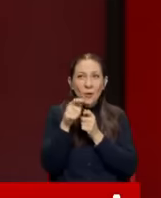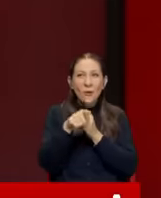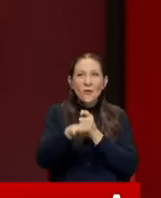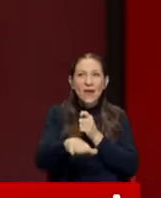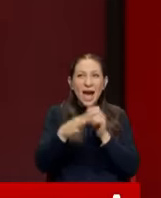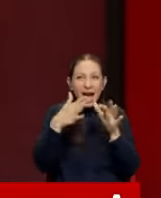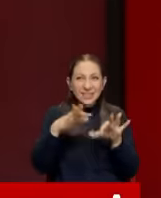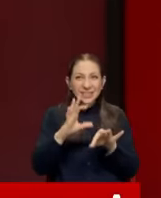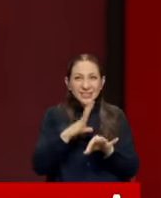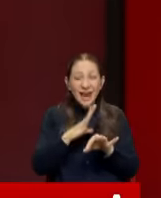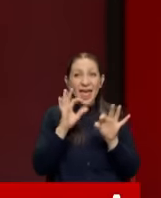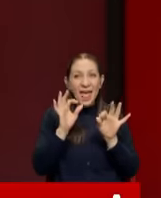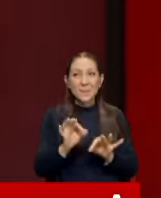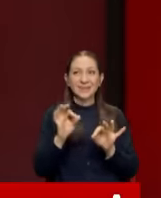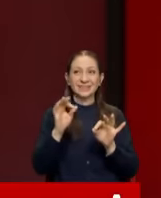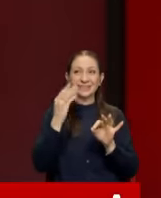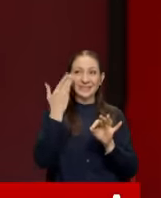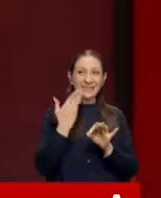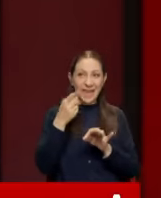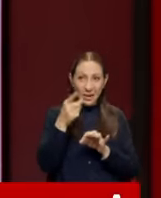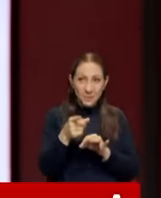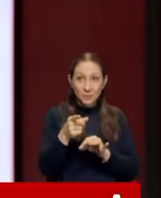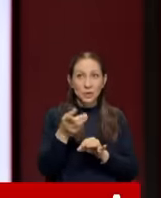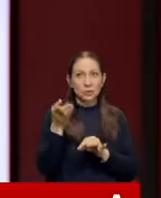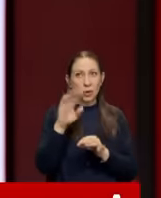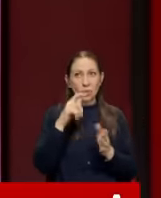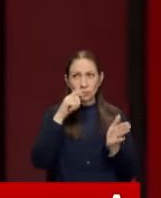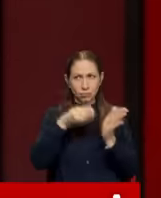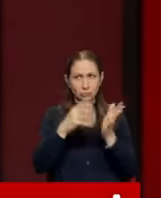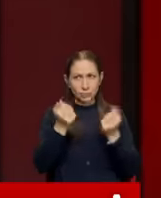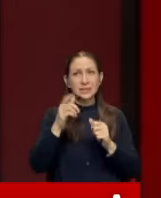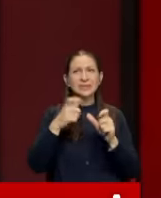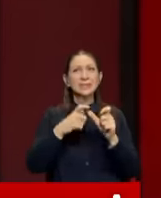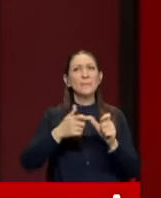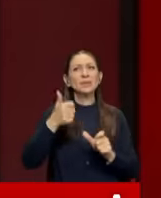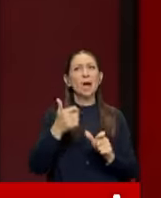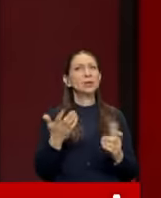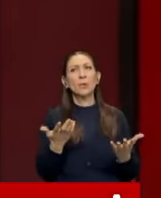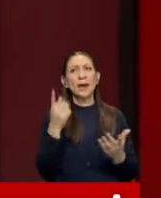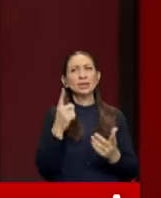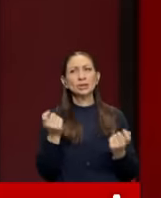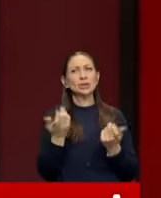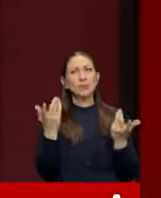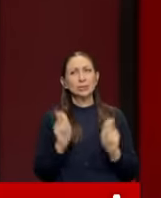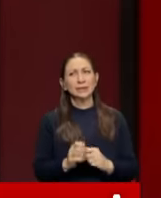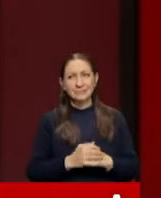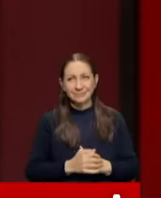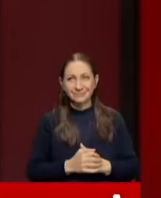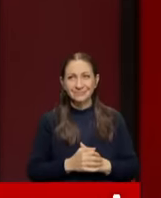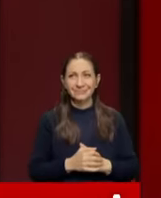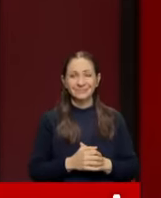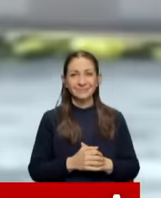Onun da hazırlığı var hemen gelsin ekranlara sonra mazbata alındıktan sonra sinen Başkan acaba ilk iş ne